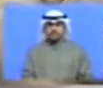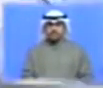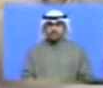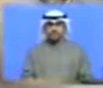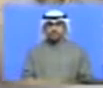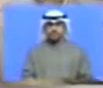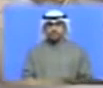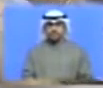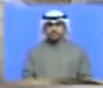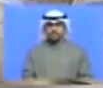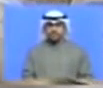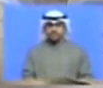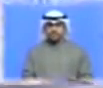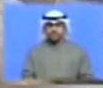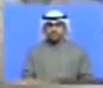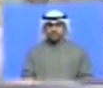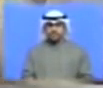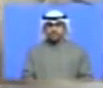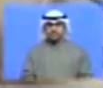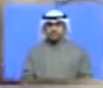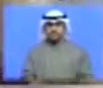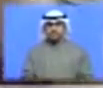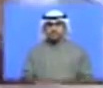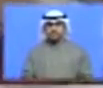صباح الخالد الحمد الصباح.